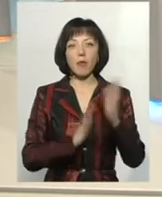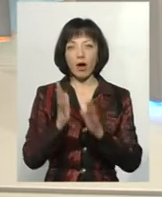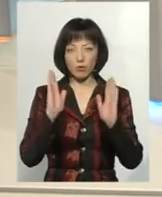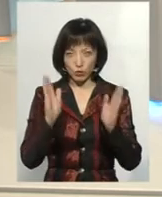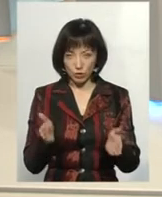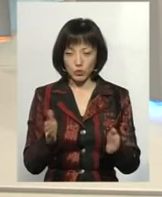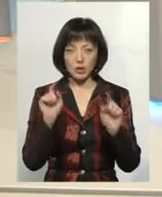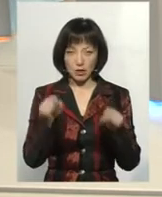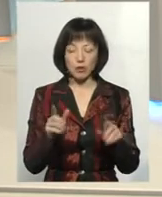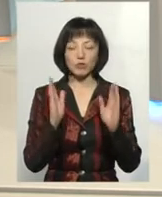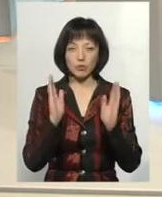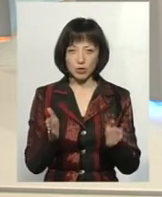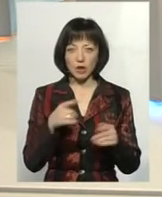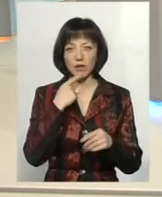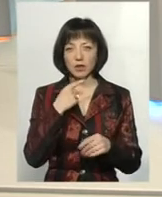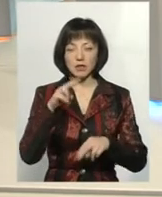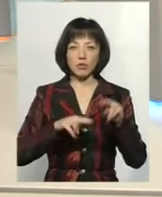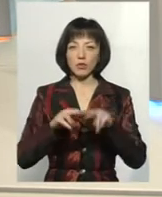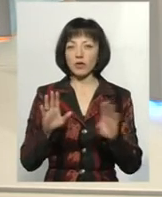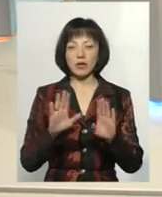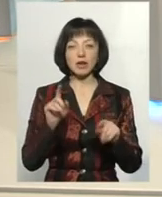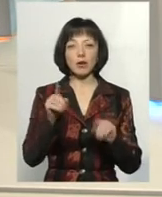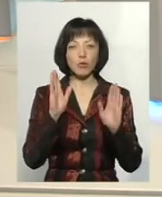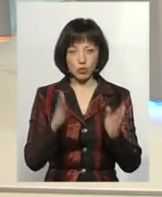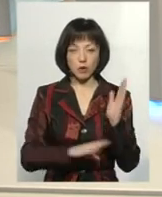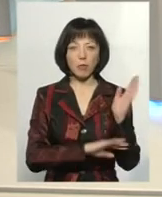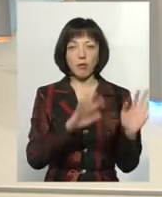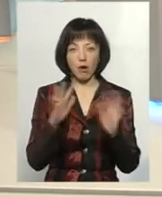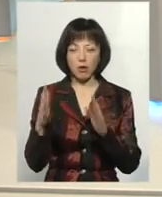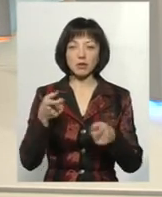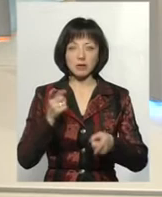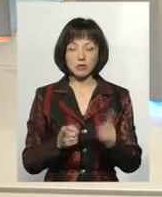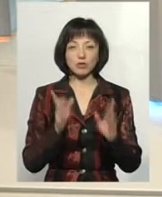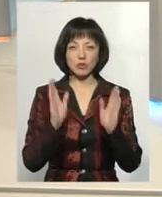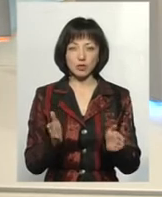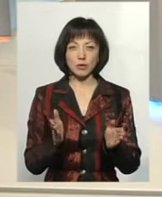та? Тому що парку там говорили, що там будуть забудови, так, можливо, там буде парк. Ні, там буде парку, там буде